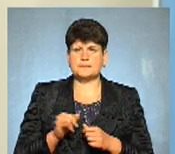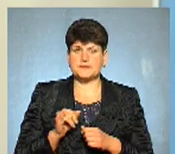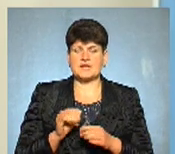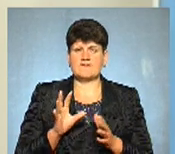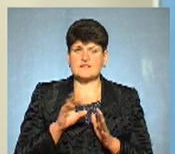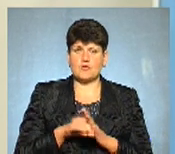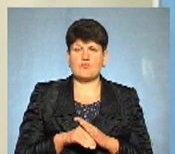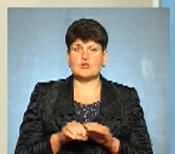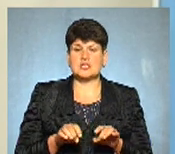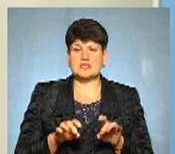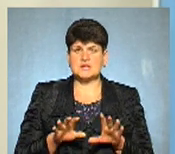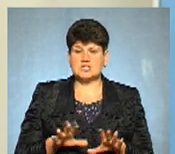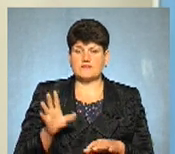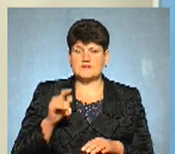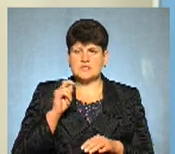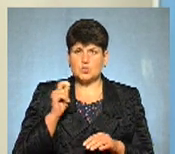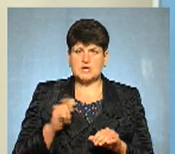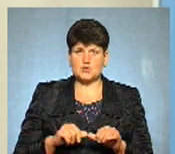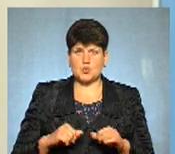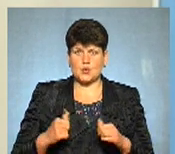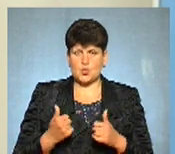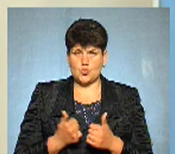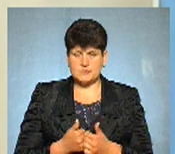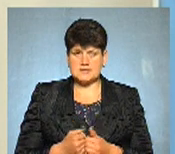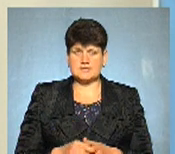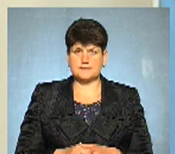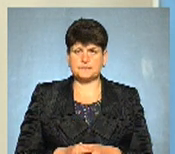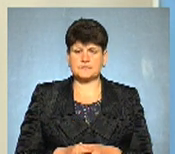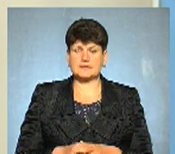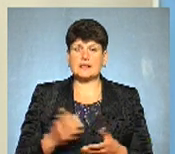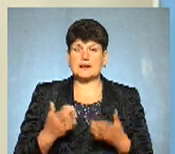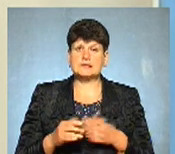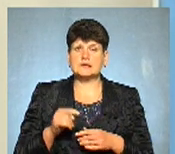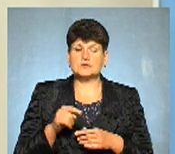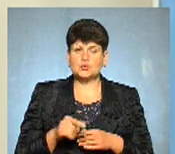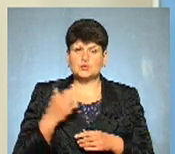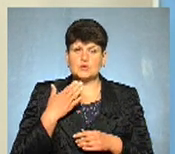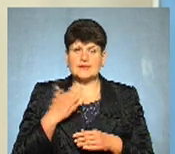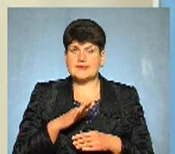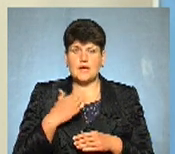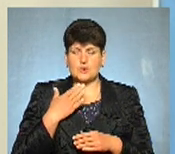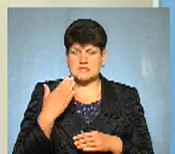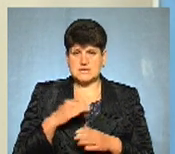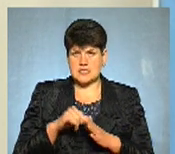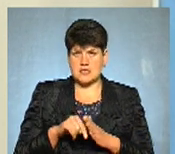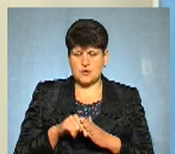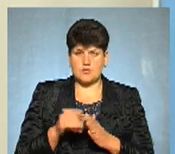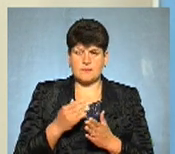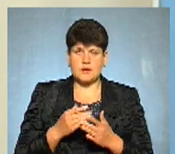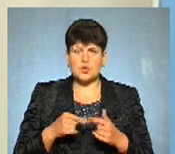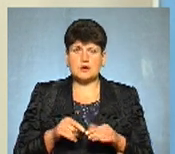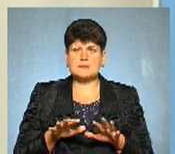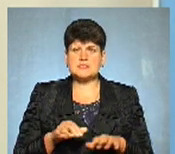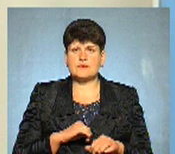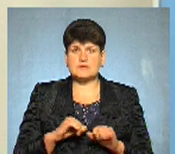рішення всеукраїнської комісії ТЕБ-ТНС, державної. Але тут не останню роль відіграють органи місцевого самоврядування, які